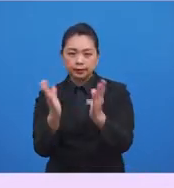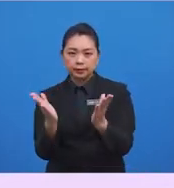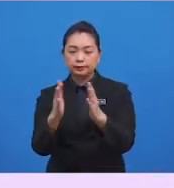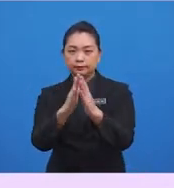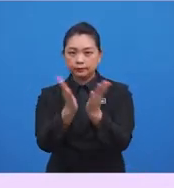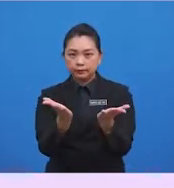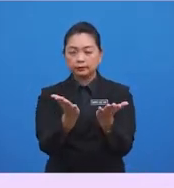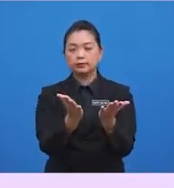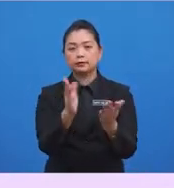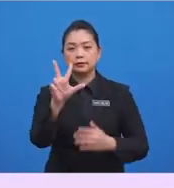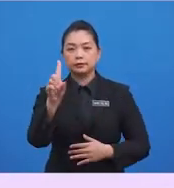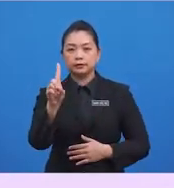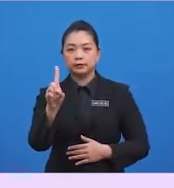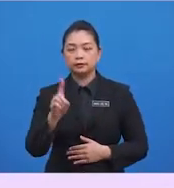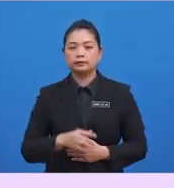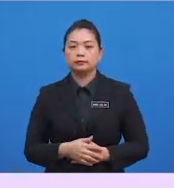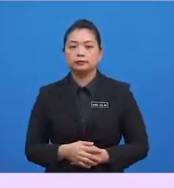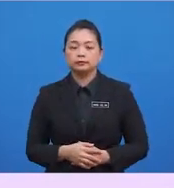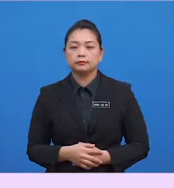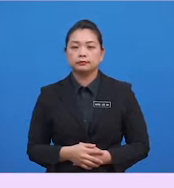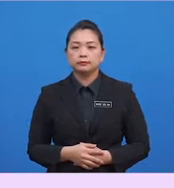bentangan bagi bentuk 3 dimensi ini.